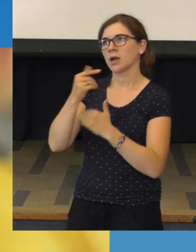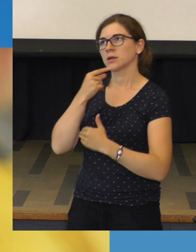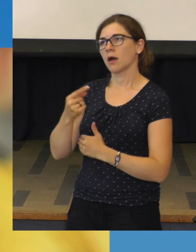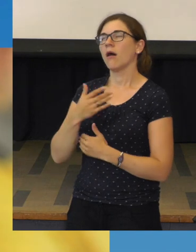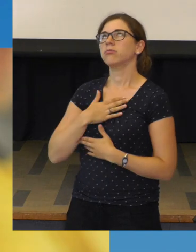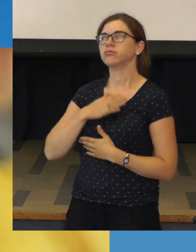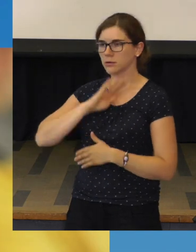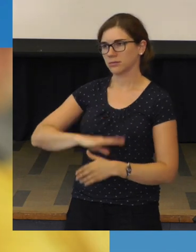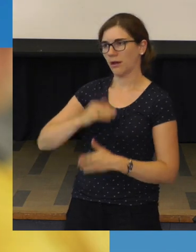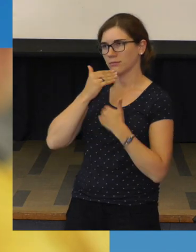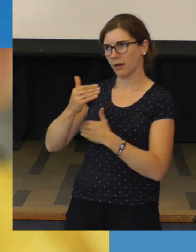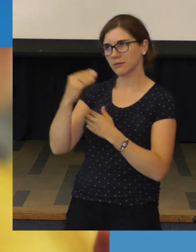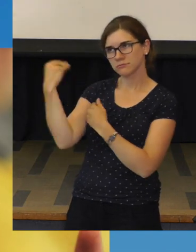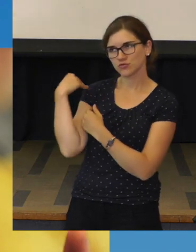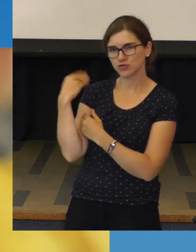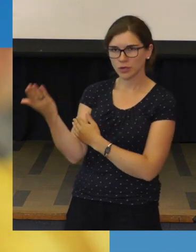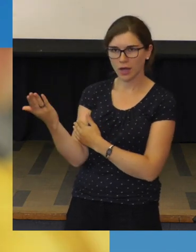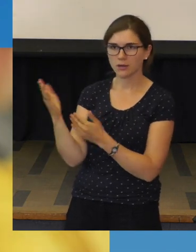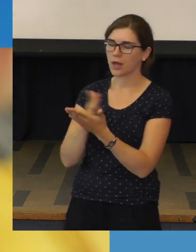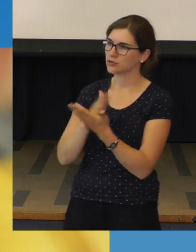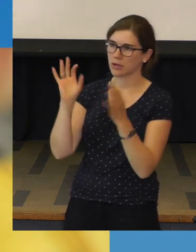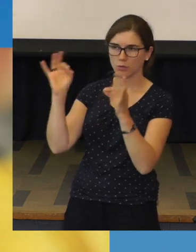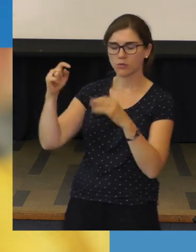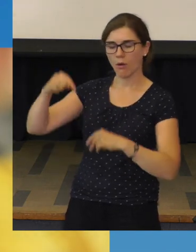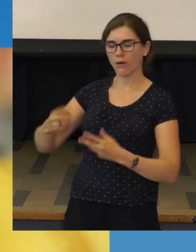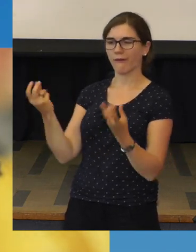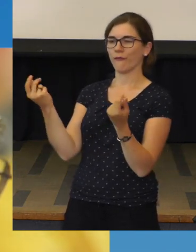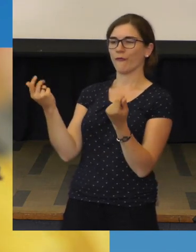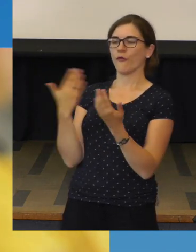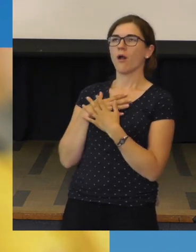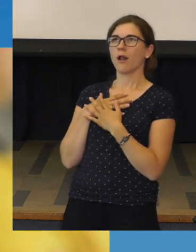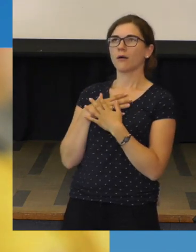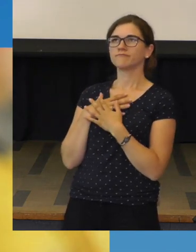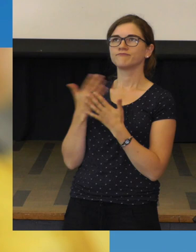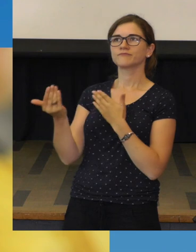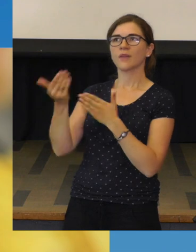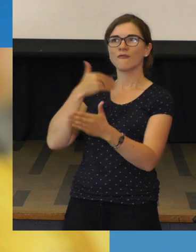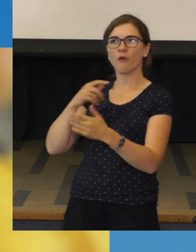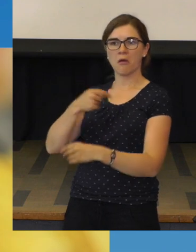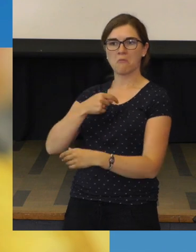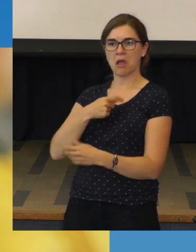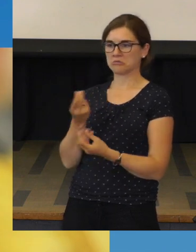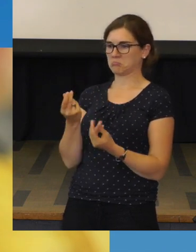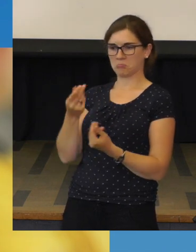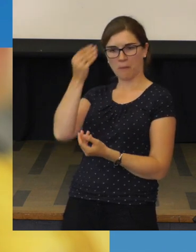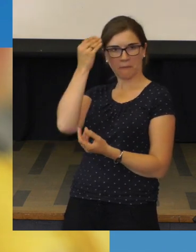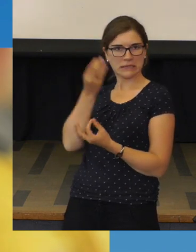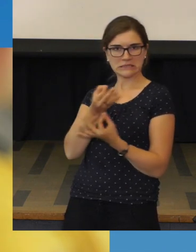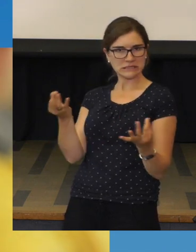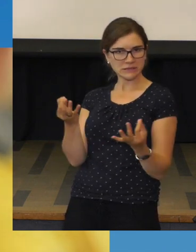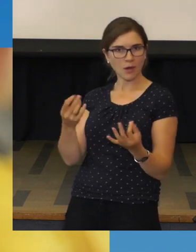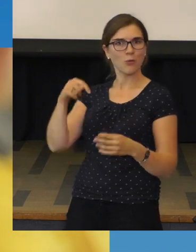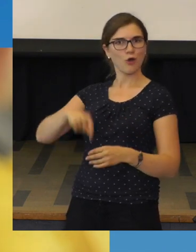eine sehr gute Entscheidung. Und ich fühle mich auch heute wieder, ich habe vorher nichts am Herzen gemerkt, merke heute